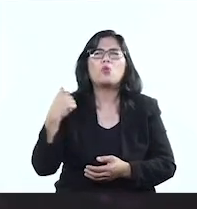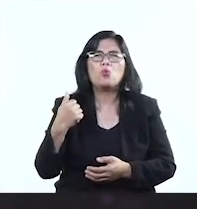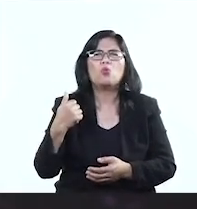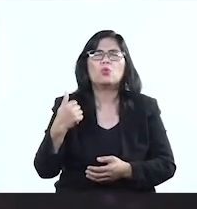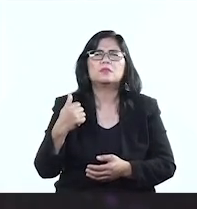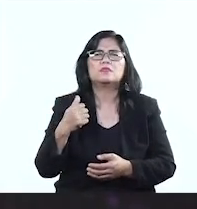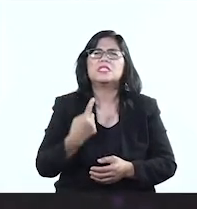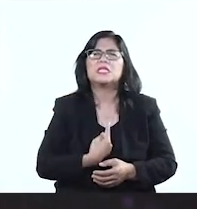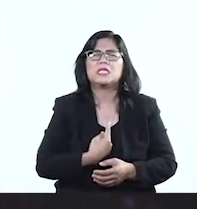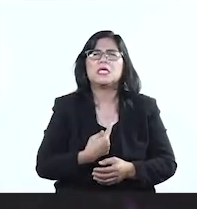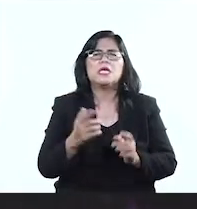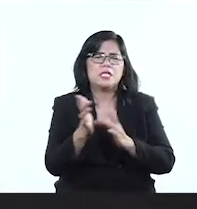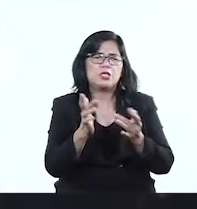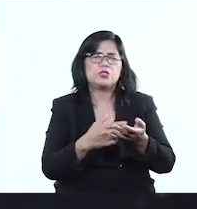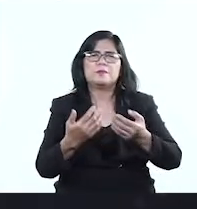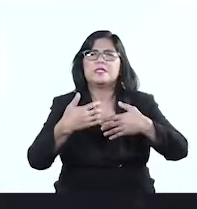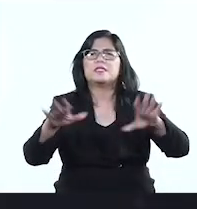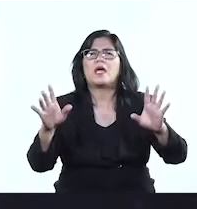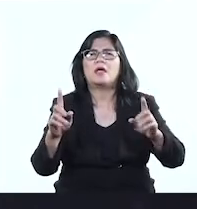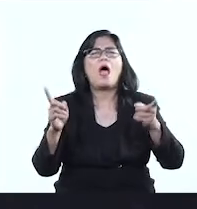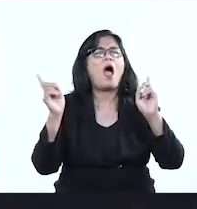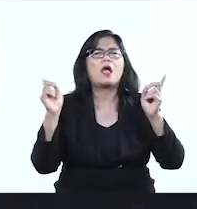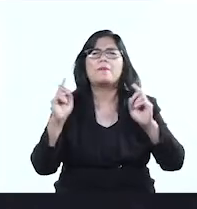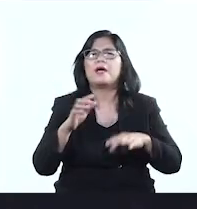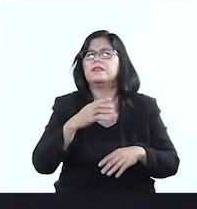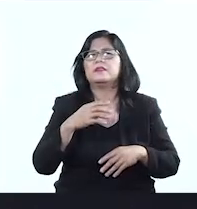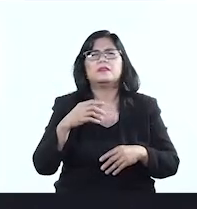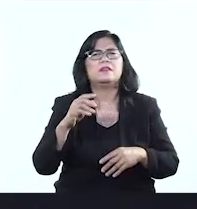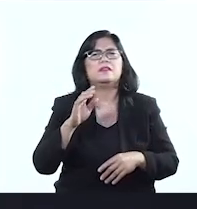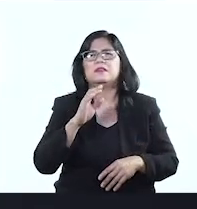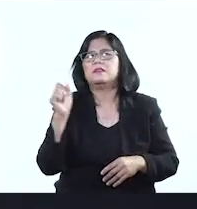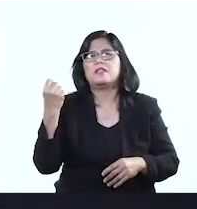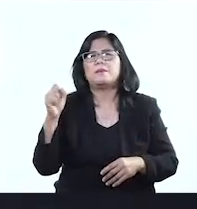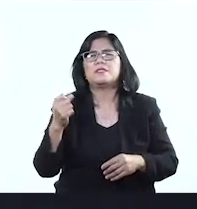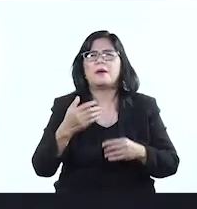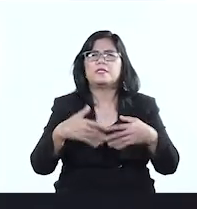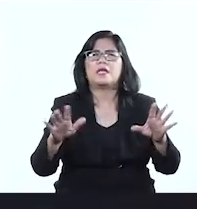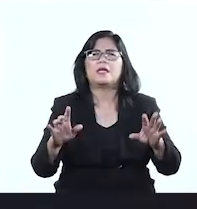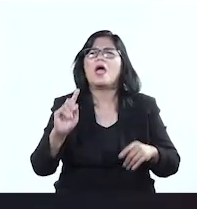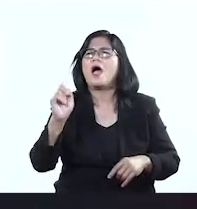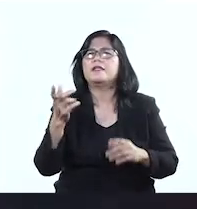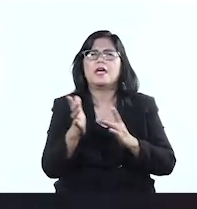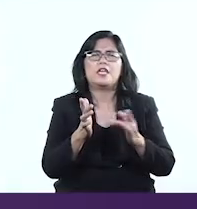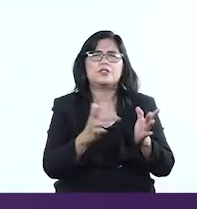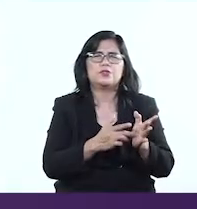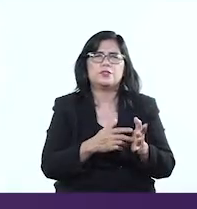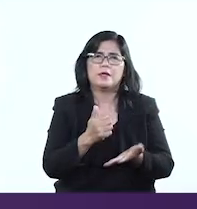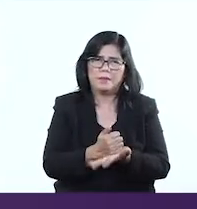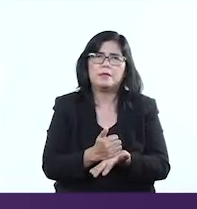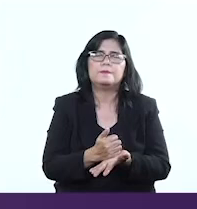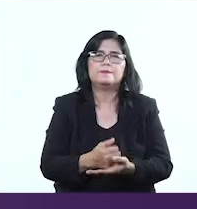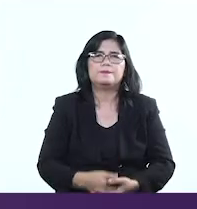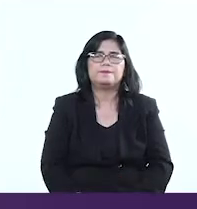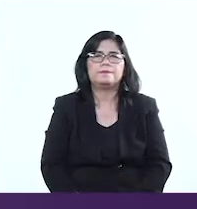percaya agama tidak bisa menyelesaikannya amal ibadah tidak bisa menyelesaikannya hanya Yesus selanjutnya